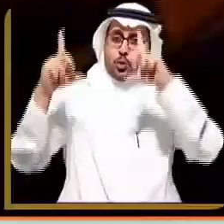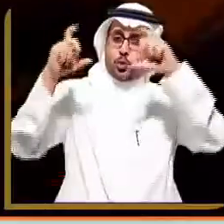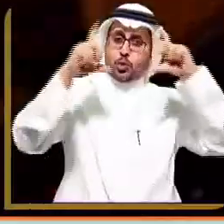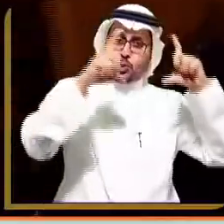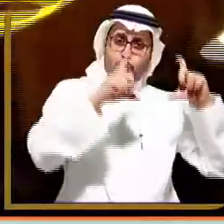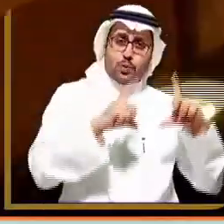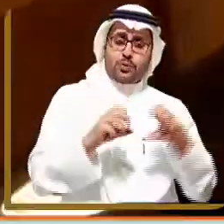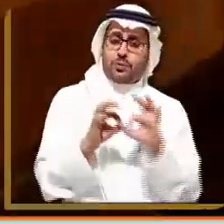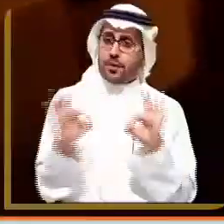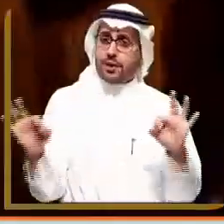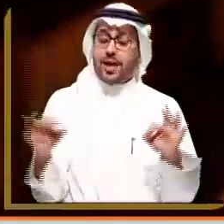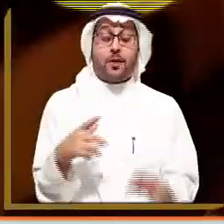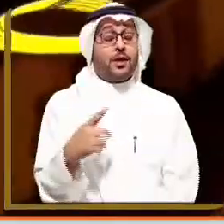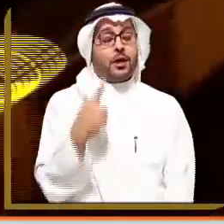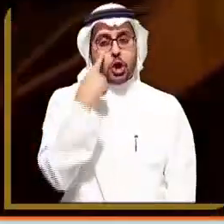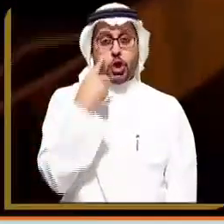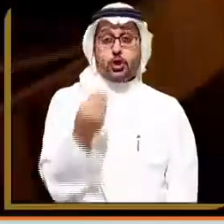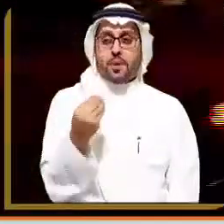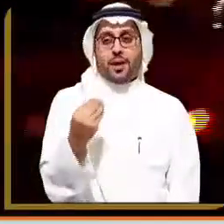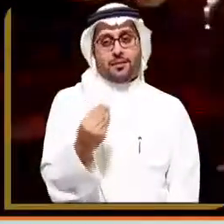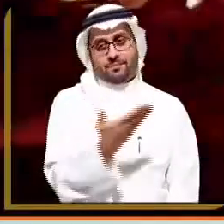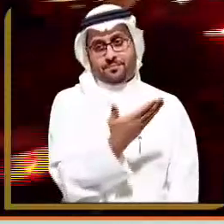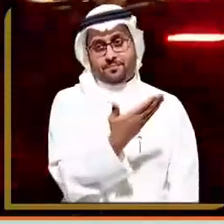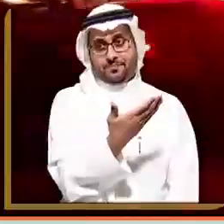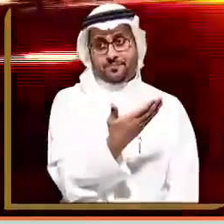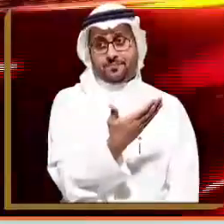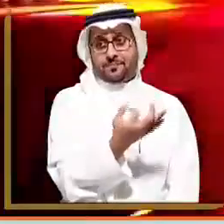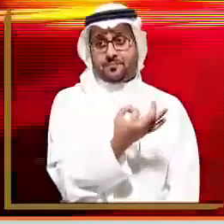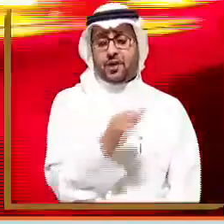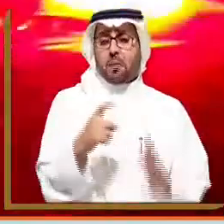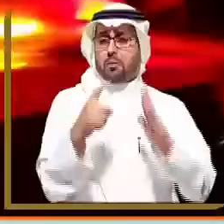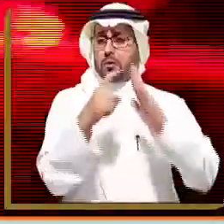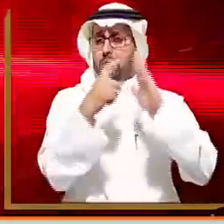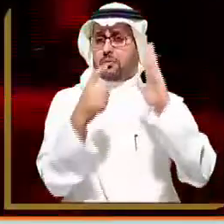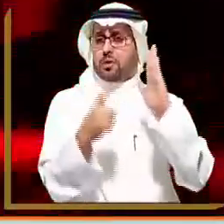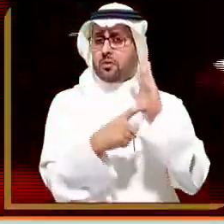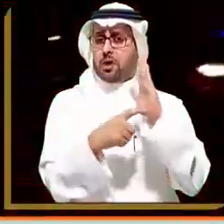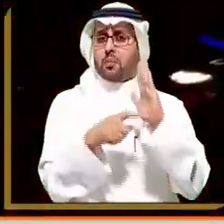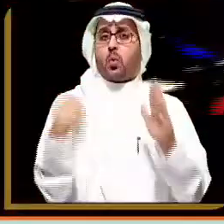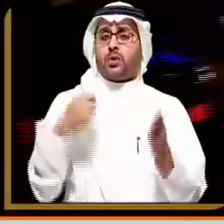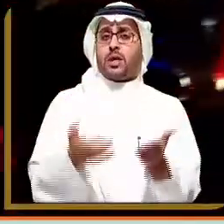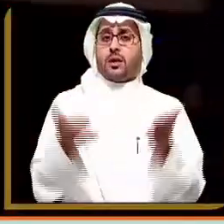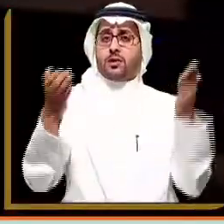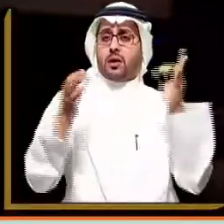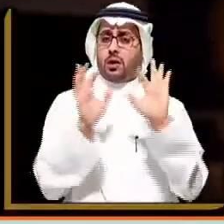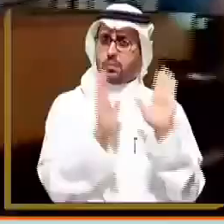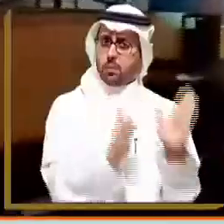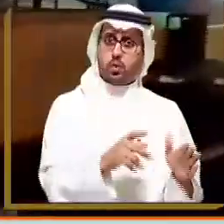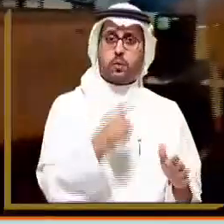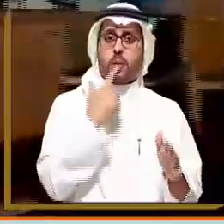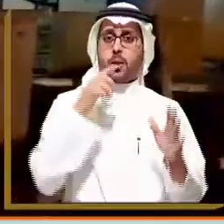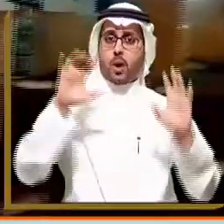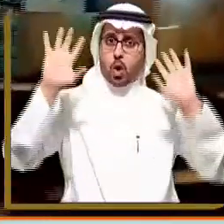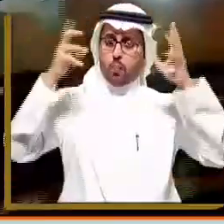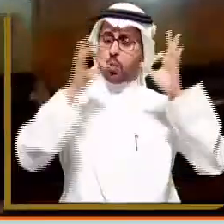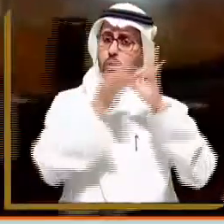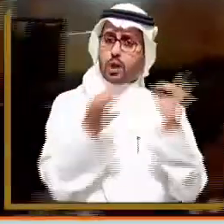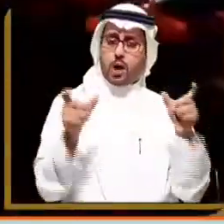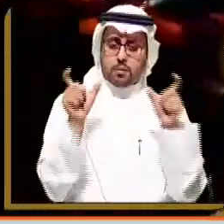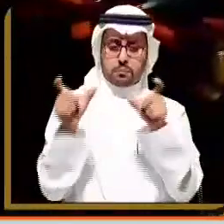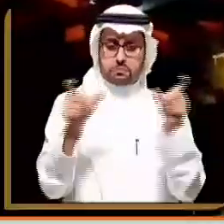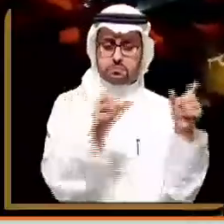الصور وتوثيق لحظات من المتعة وسط الشارع الذي تحول بفكرة بسيطة إلى تحفة